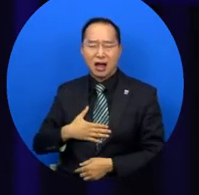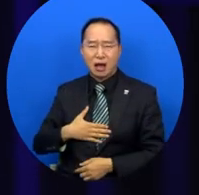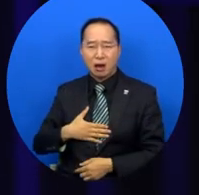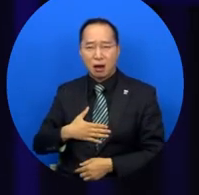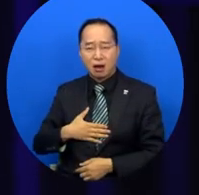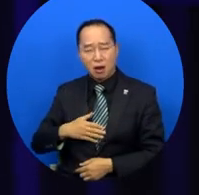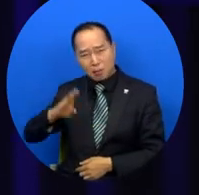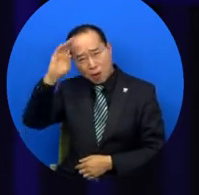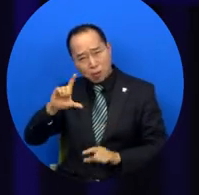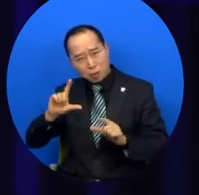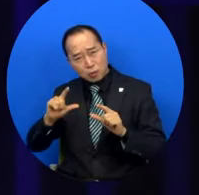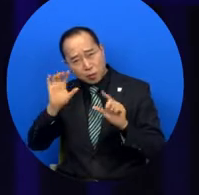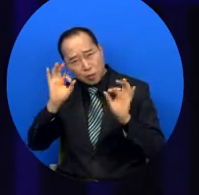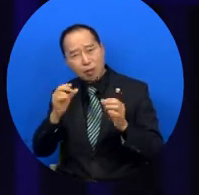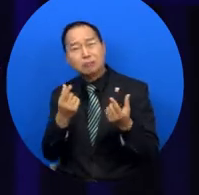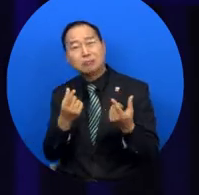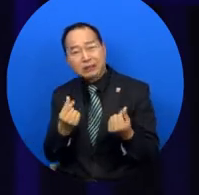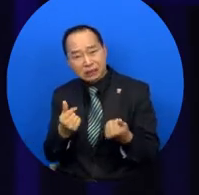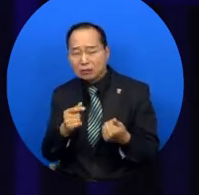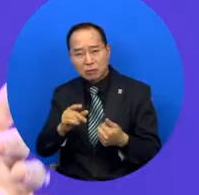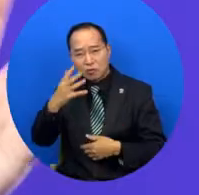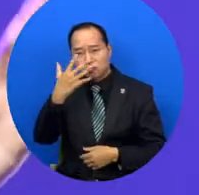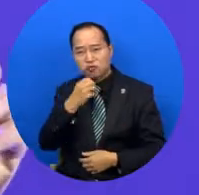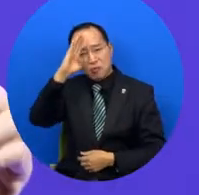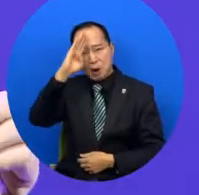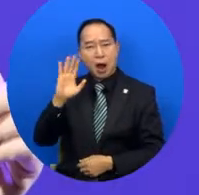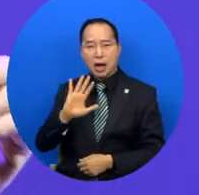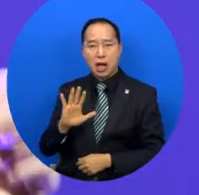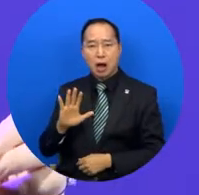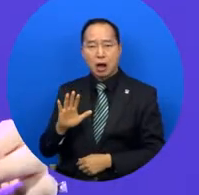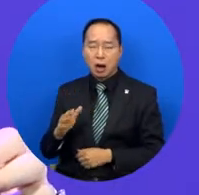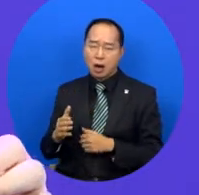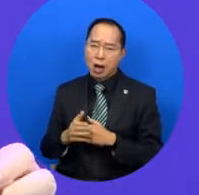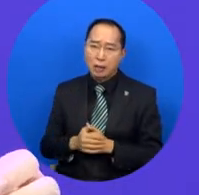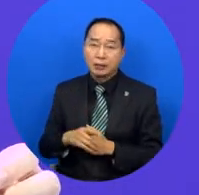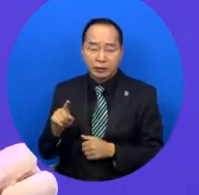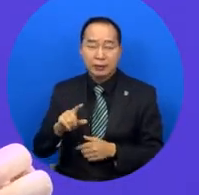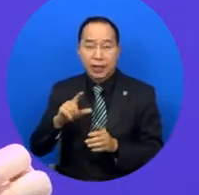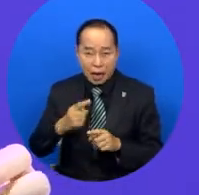우울증이나 불안증이 아니라는 거. 비슷하게 보이긴 하지만. 그러다가 우연히